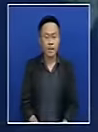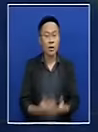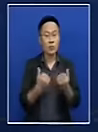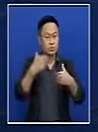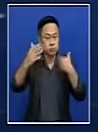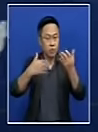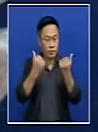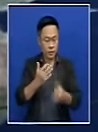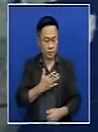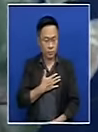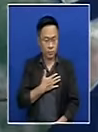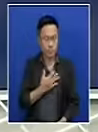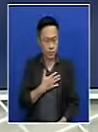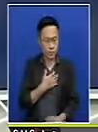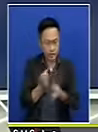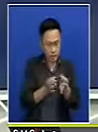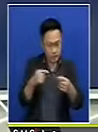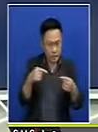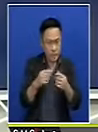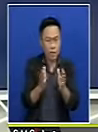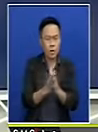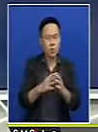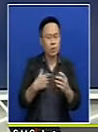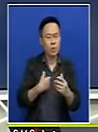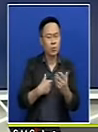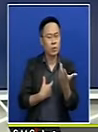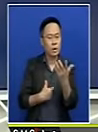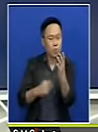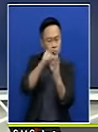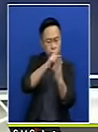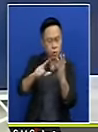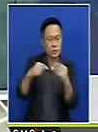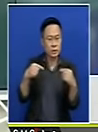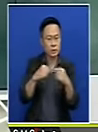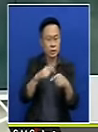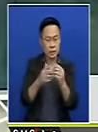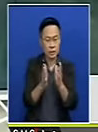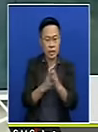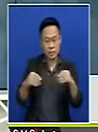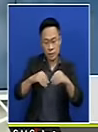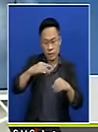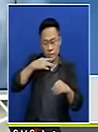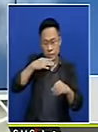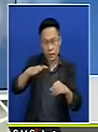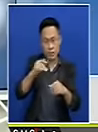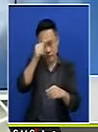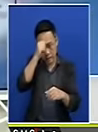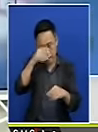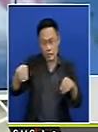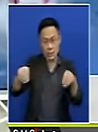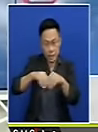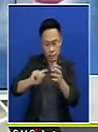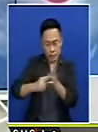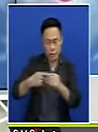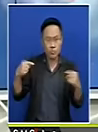ดินน้ำลมฟ้าพยากรณ์วันนี้อยู่กับผมอิทธิพัฒน์นะครับเดี๋ยวคงต้องจับตาเรื่องของหย่อมความกดอากาศต่ำกำลังแรงที่อยู่ตรงบริเวณของมหาสมุทรอินเดียนะครับซึ่งเป็นสัญญาณของ